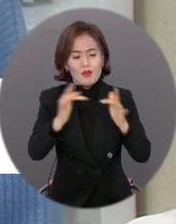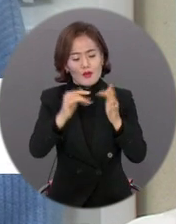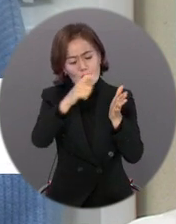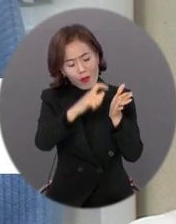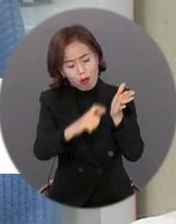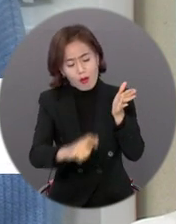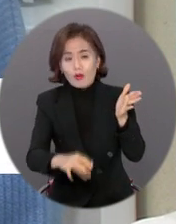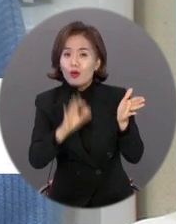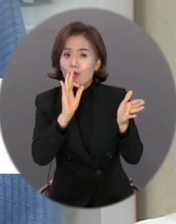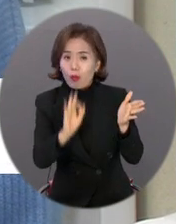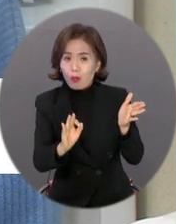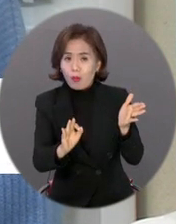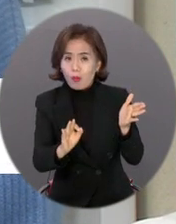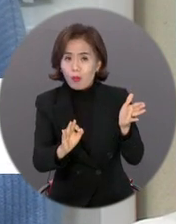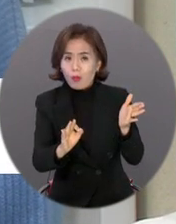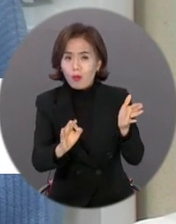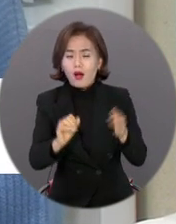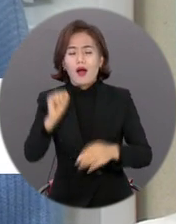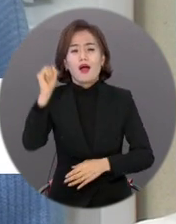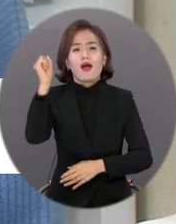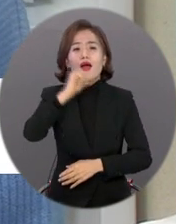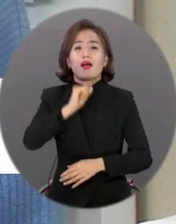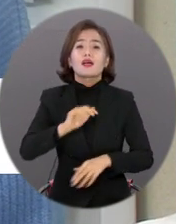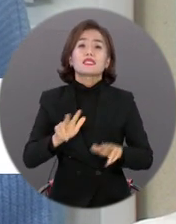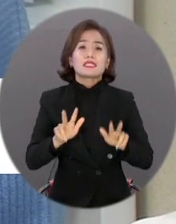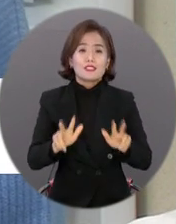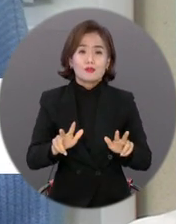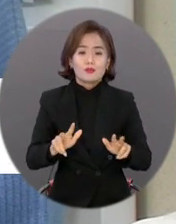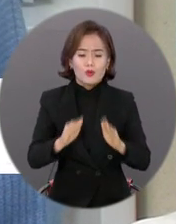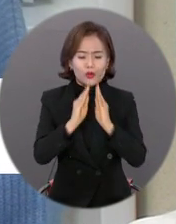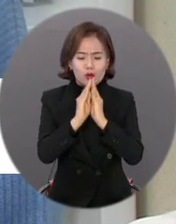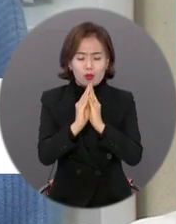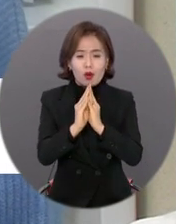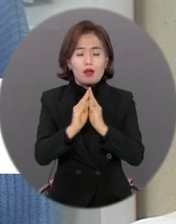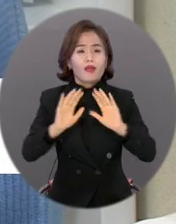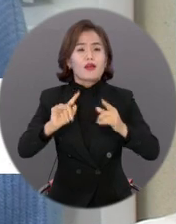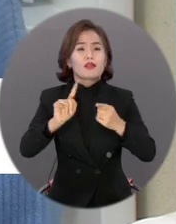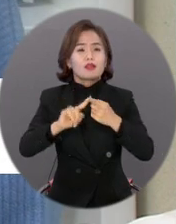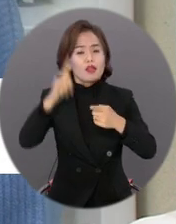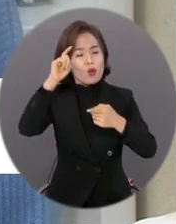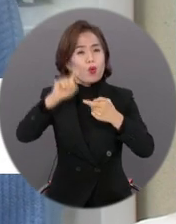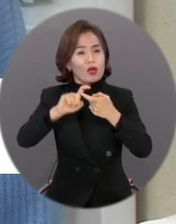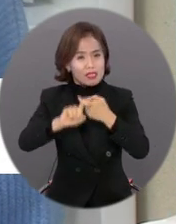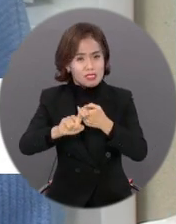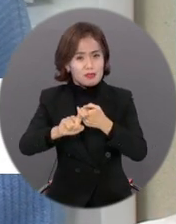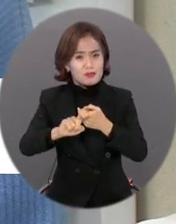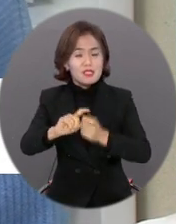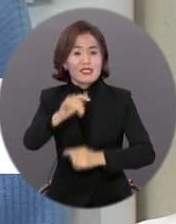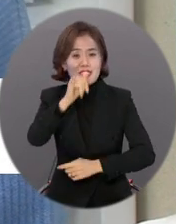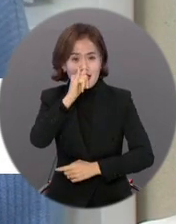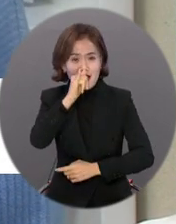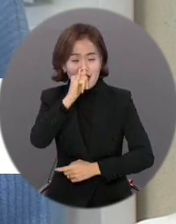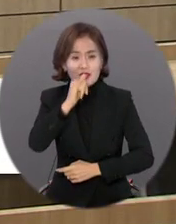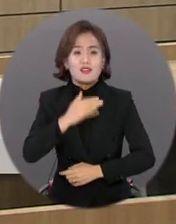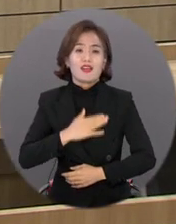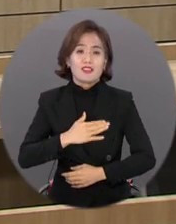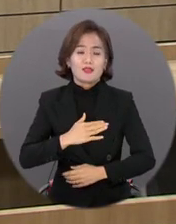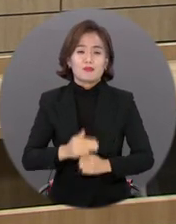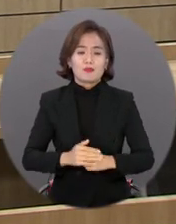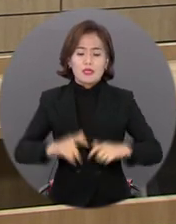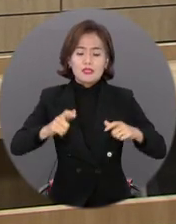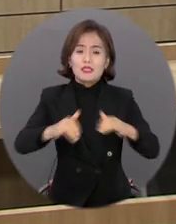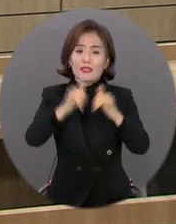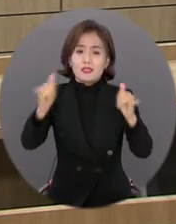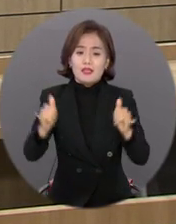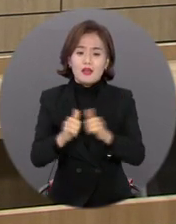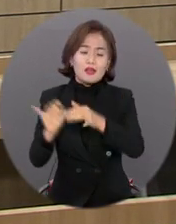보니까 지금도 우리나라를 관심이 이렇게 갖고 있구나.